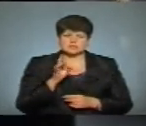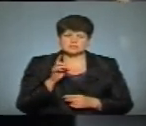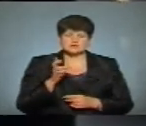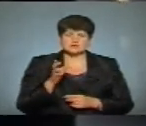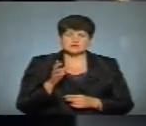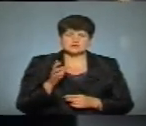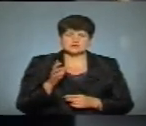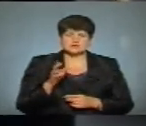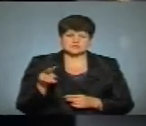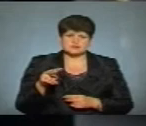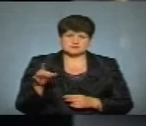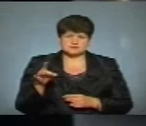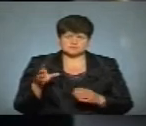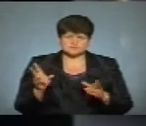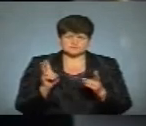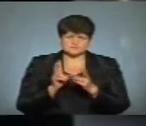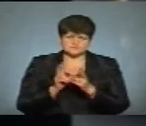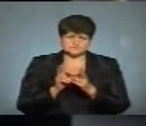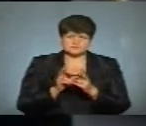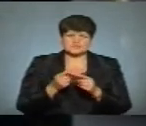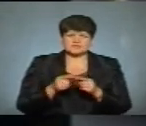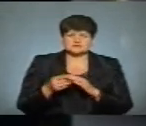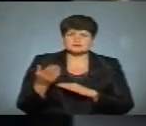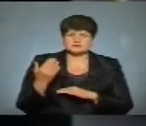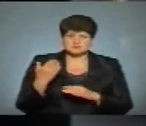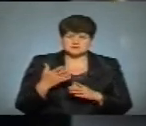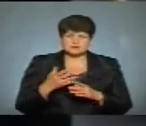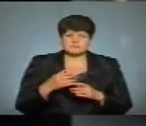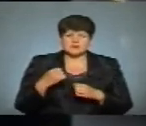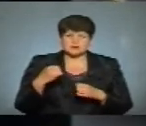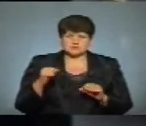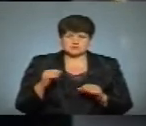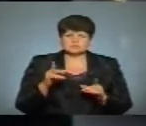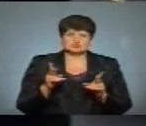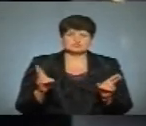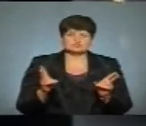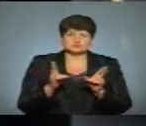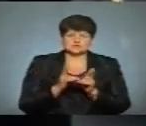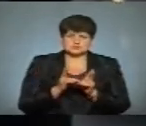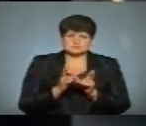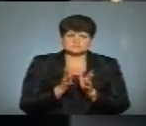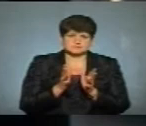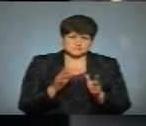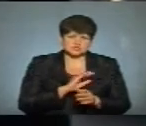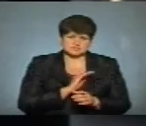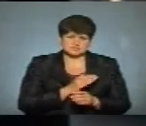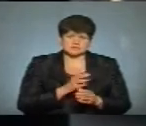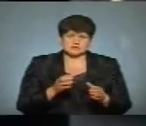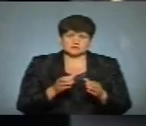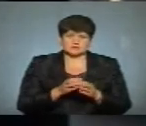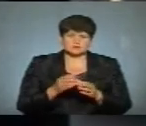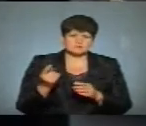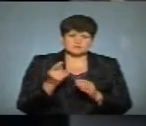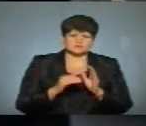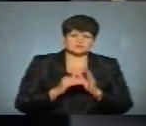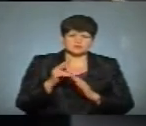Вишгород, Лановецький район. Ці пари – це попередній у нас такий етап. Переможці пари вже будуть зустрічатися з більш сильними командами першої і вищої